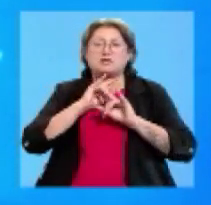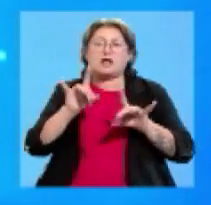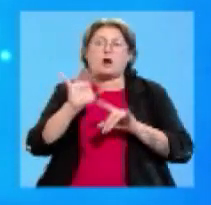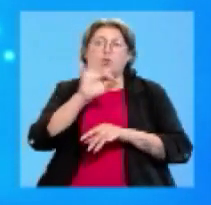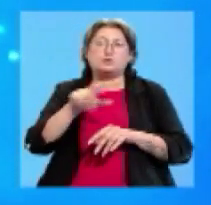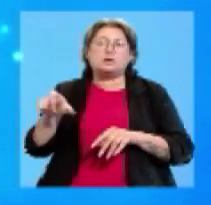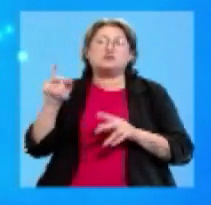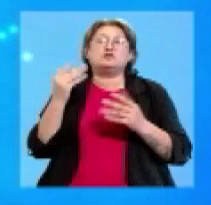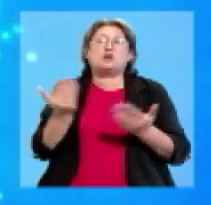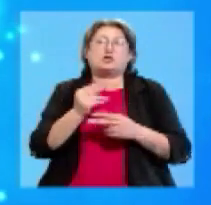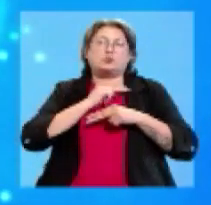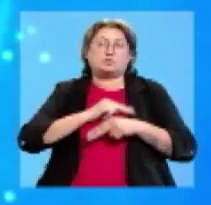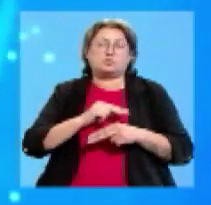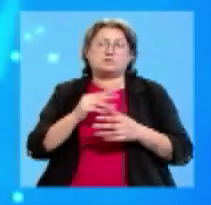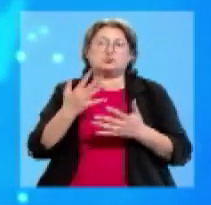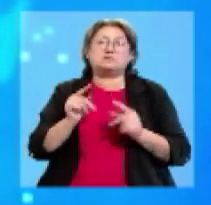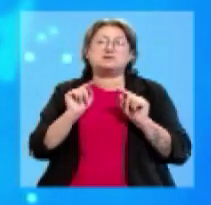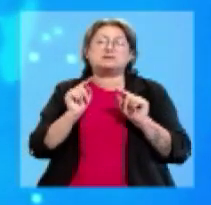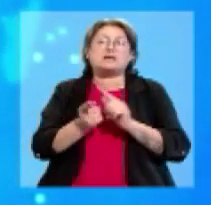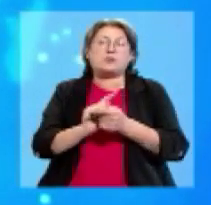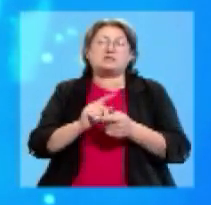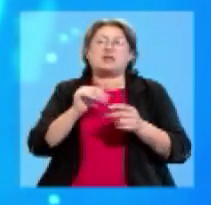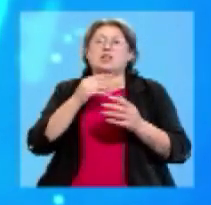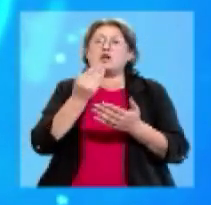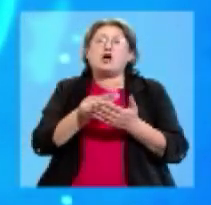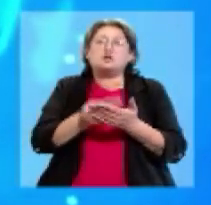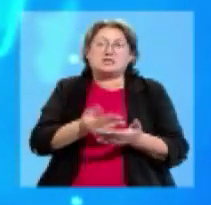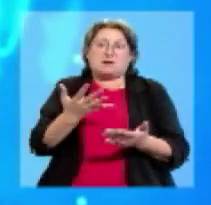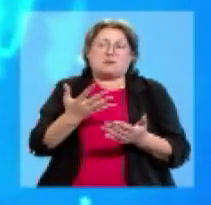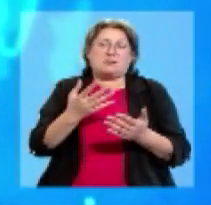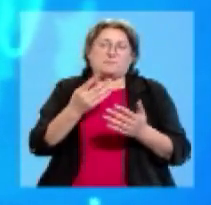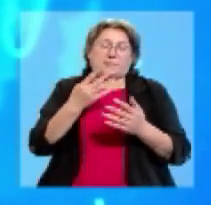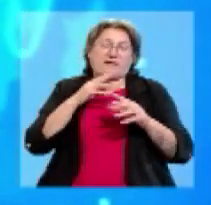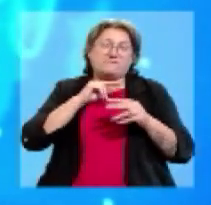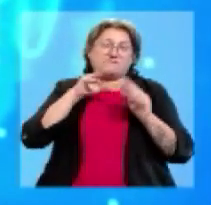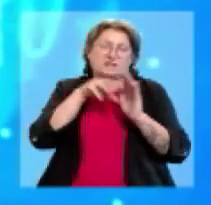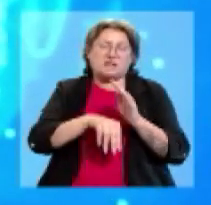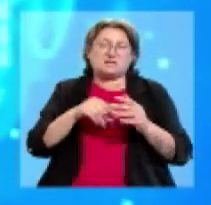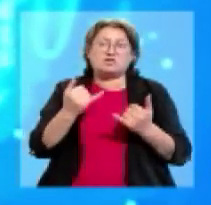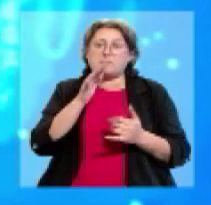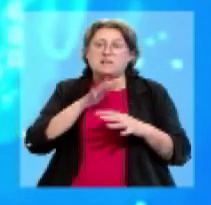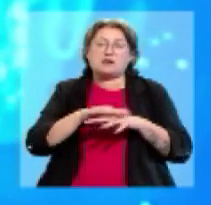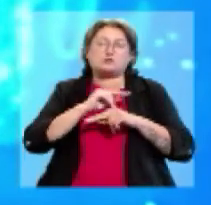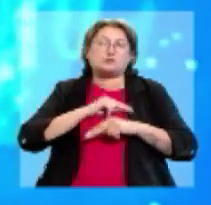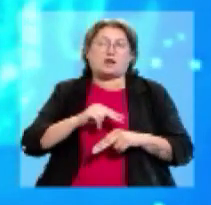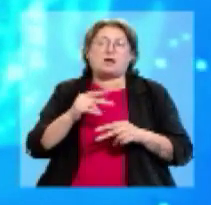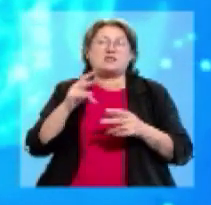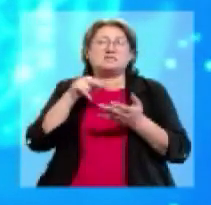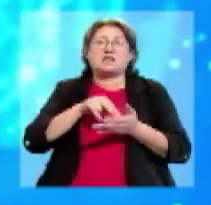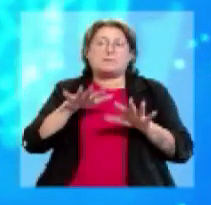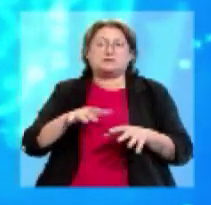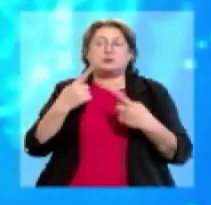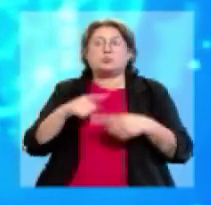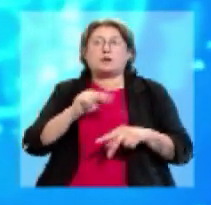людях, чей труд становится неоценимым вкладом в развитие региона. Современный рынок труда не стоит на месте. Одни профессии появляются,